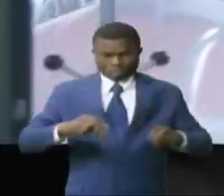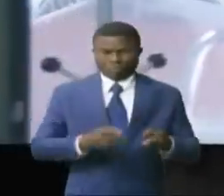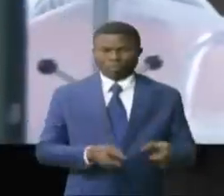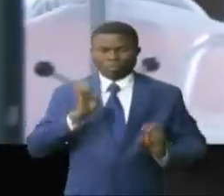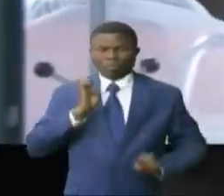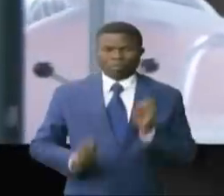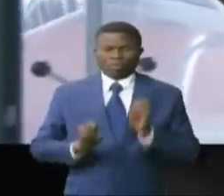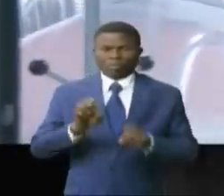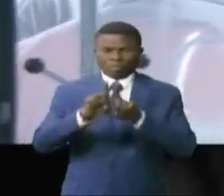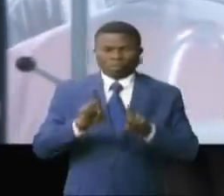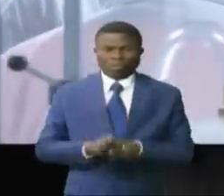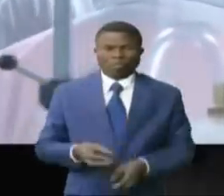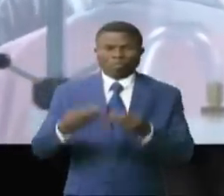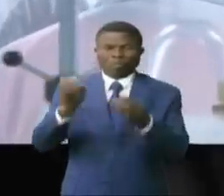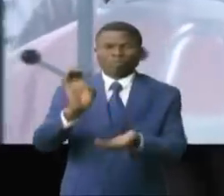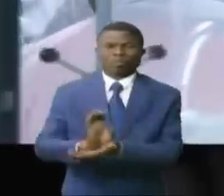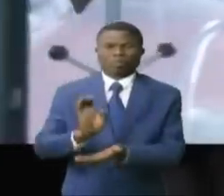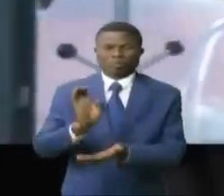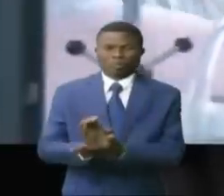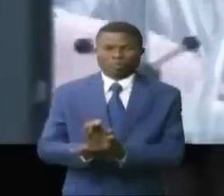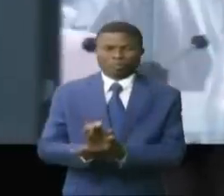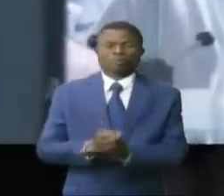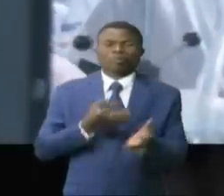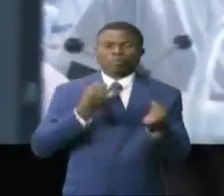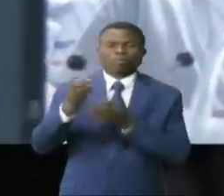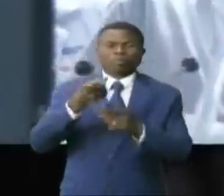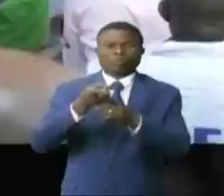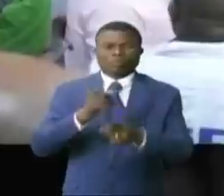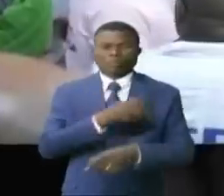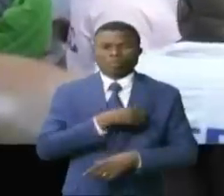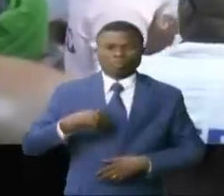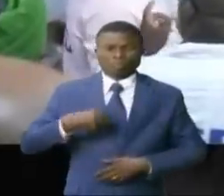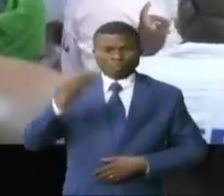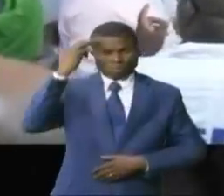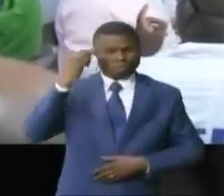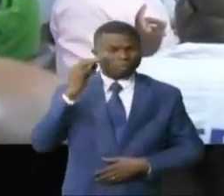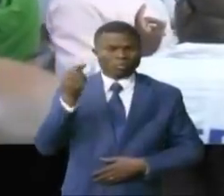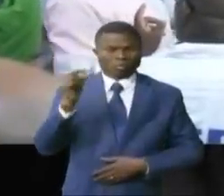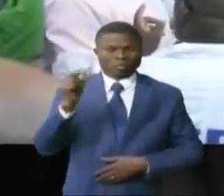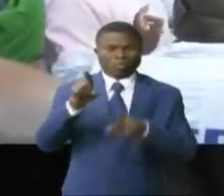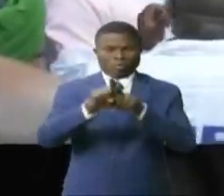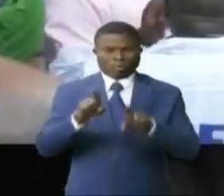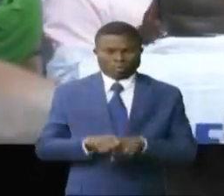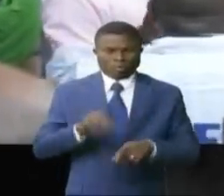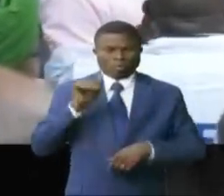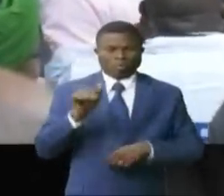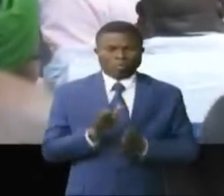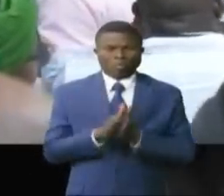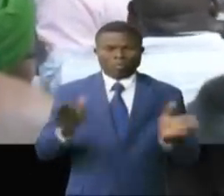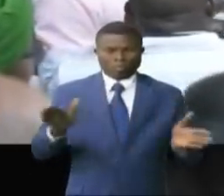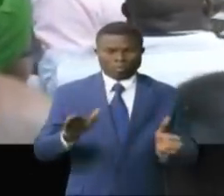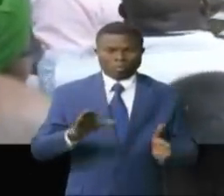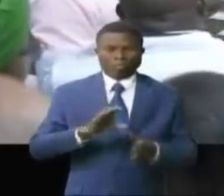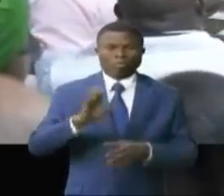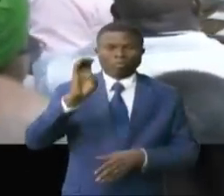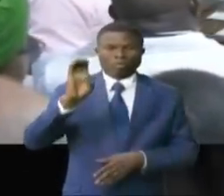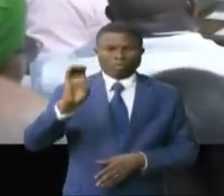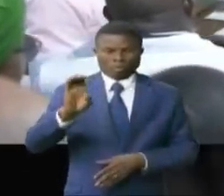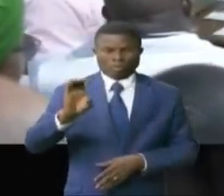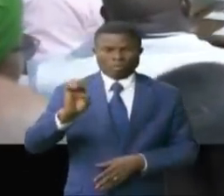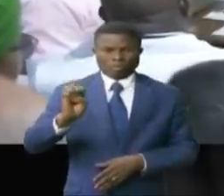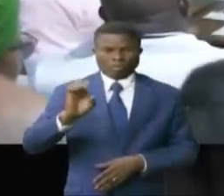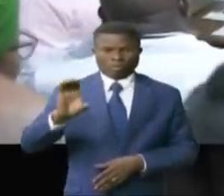d'évaluation et de certification sous les explications de Madame le ministre des Mines et du directeur général du